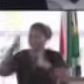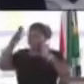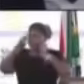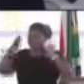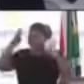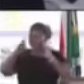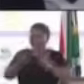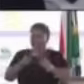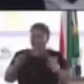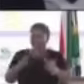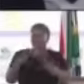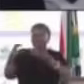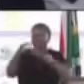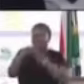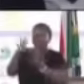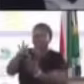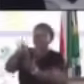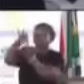kodwa wathatha kahle